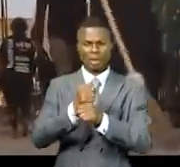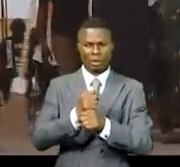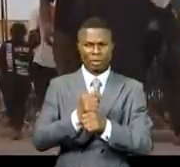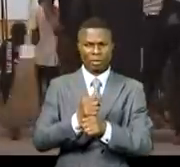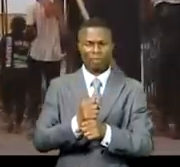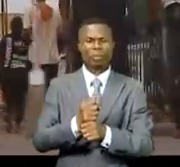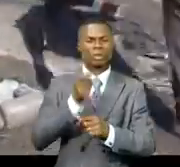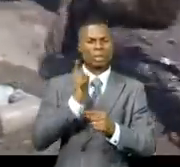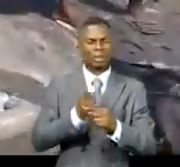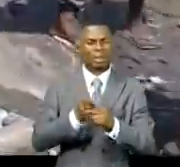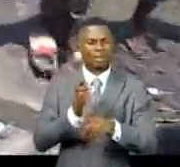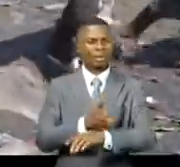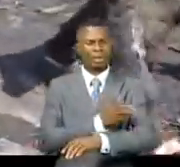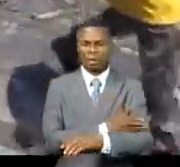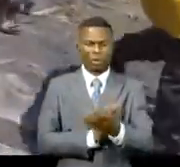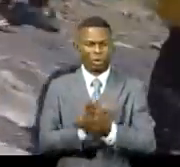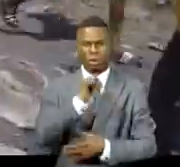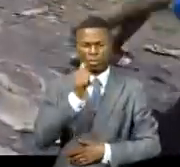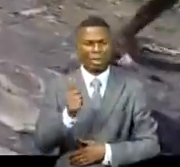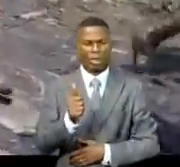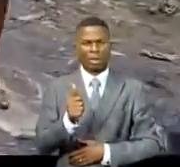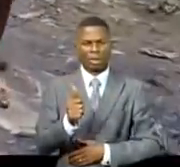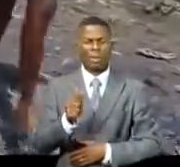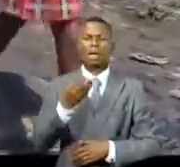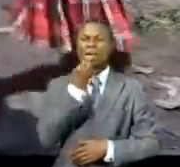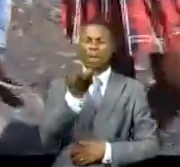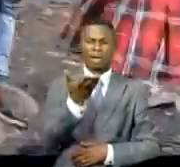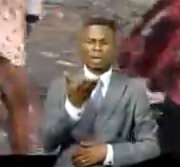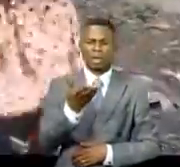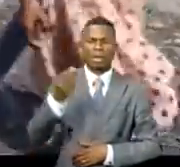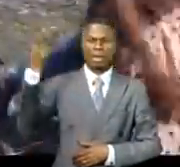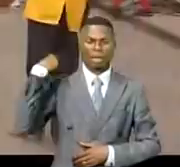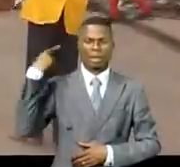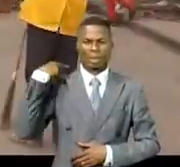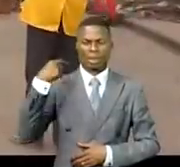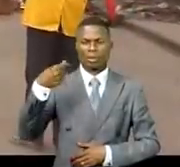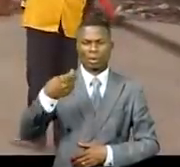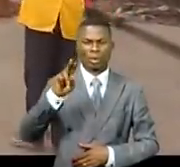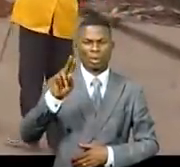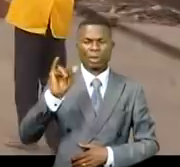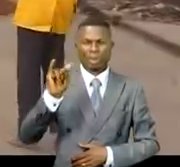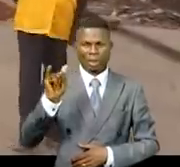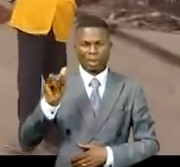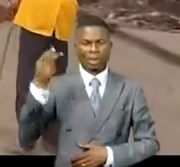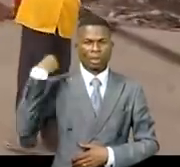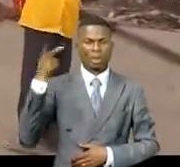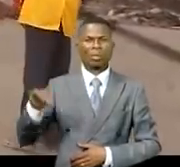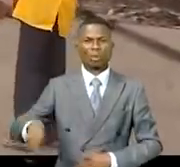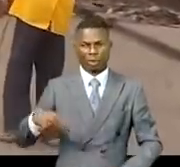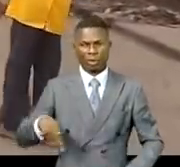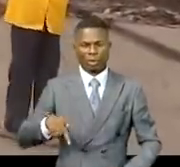à décoller comme il se doit sur le terrain. C'est le cas de l'honorable Eddy Ieli Molangi, député